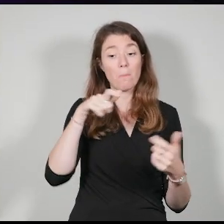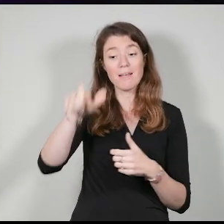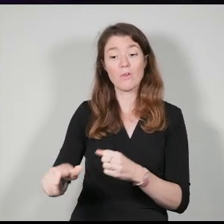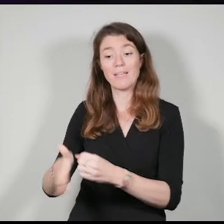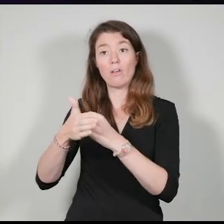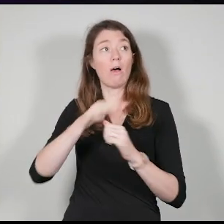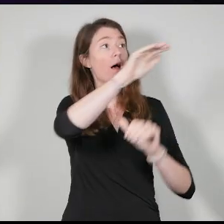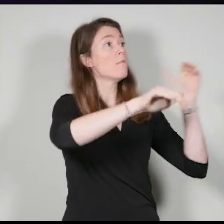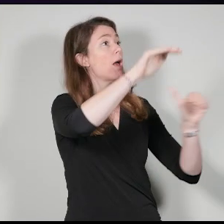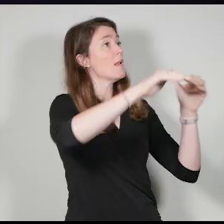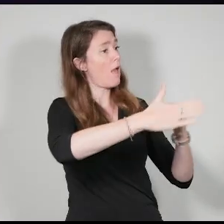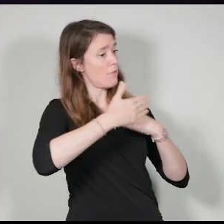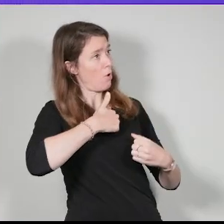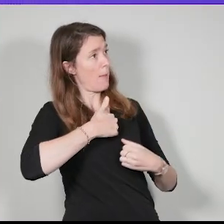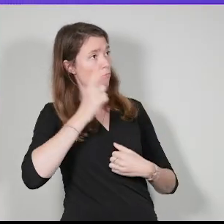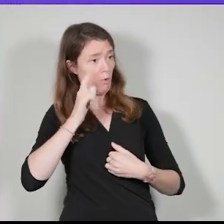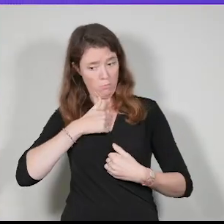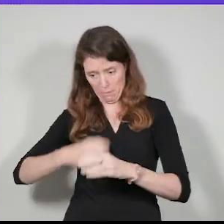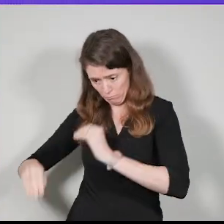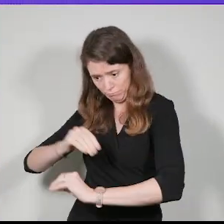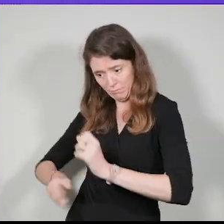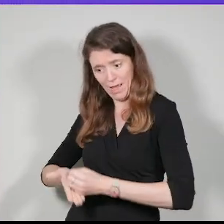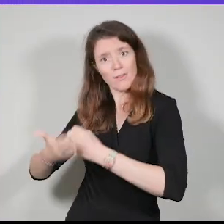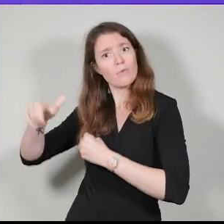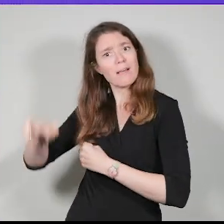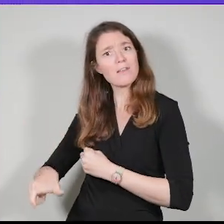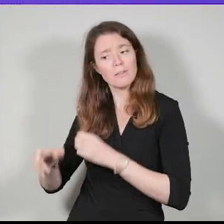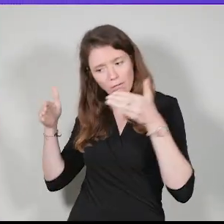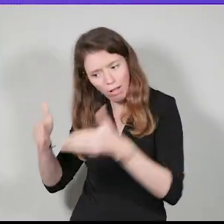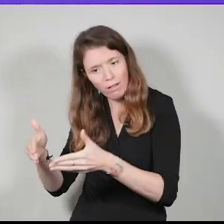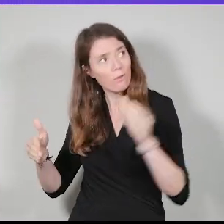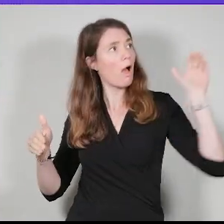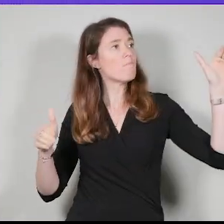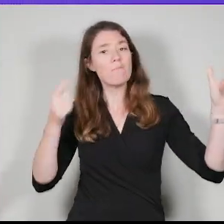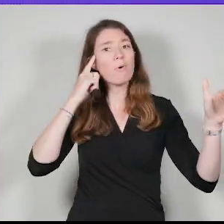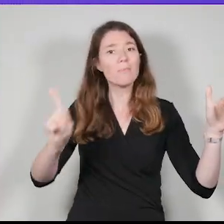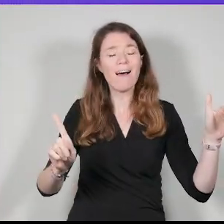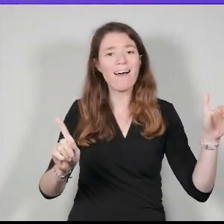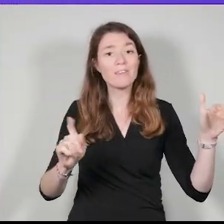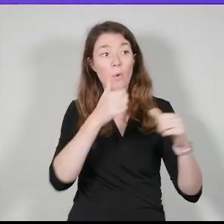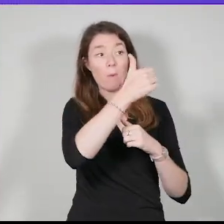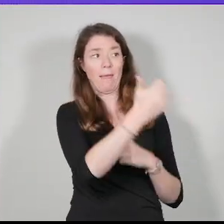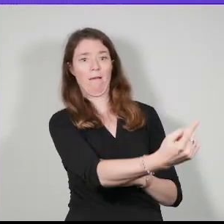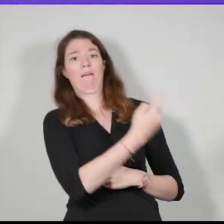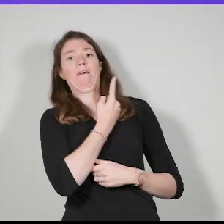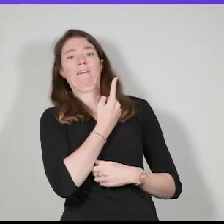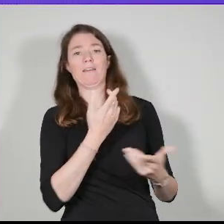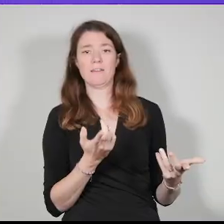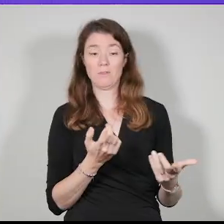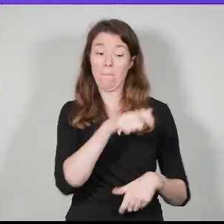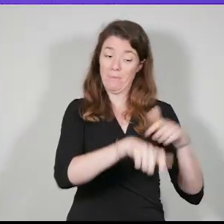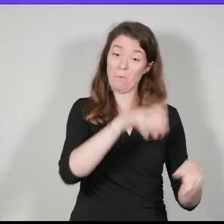chercher du soutien pour lui-même, parce que sa préoccupation, c'est l'accompagnement de son proche. Donc, à partir de ce moment-là, c'est plutôt